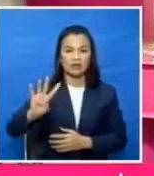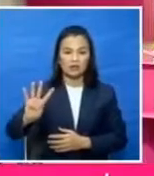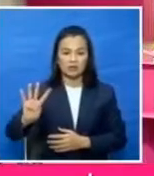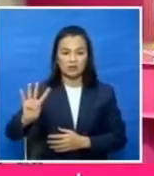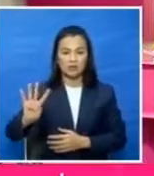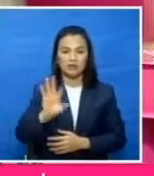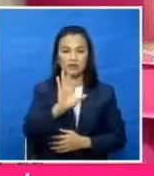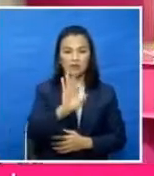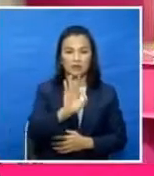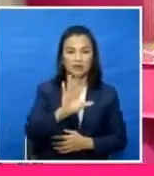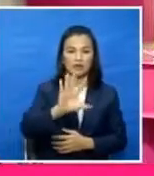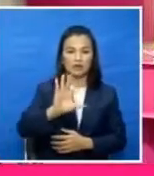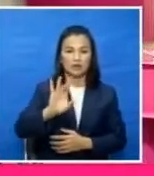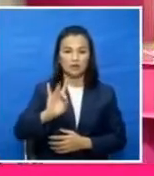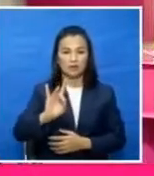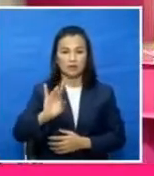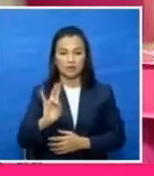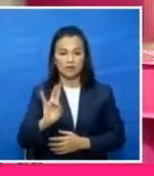9587234